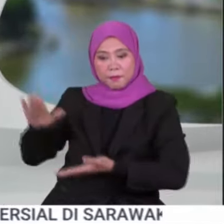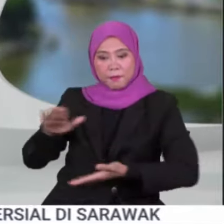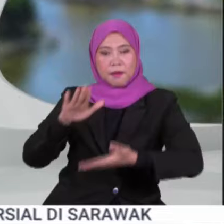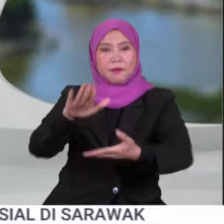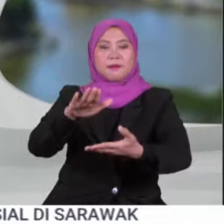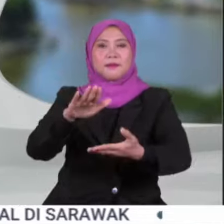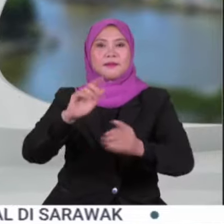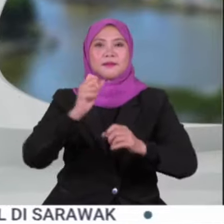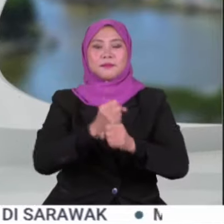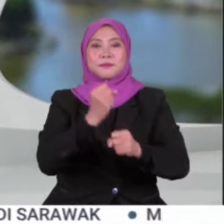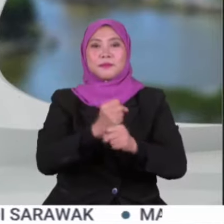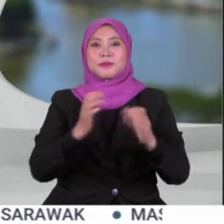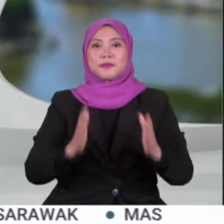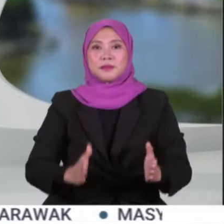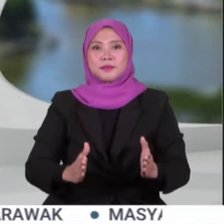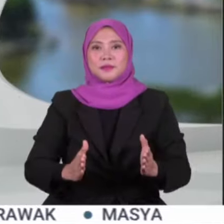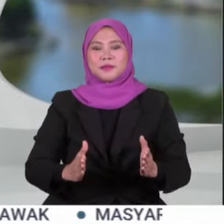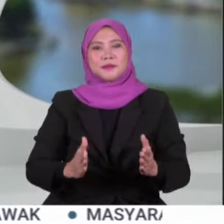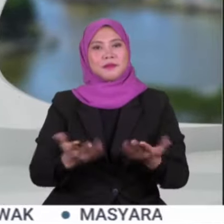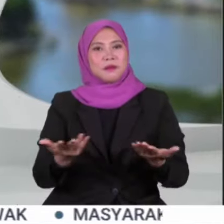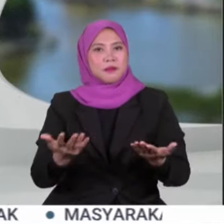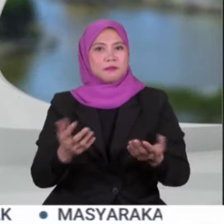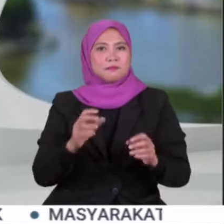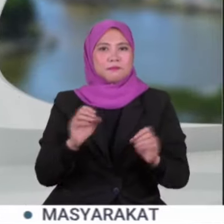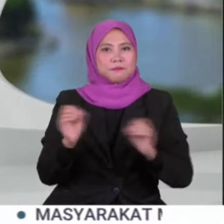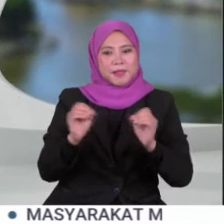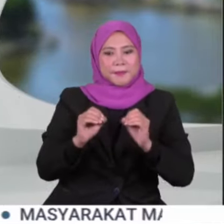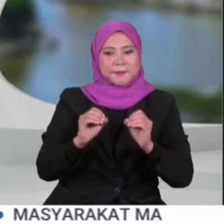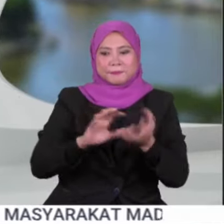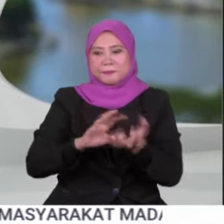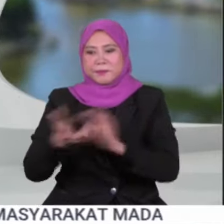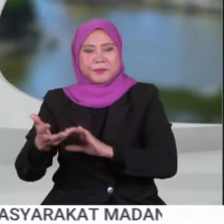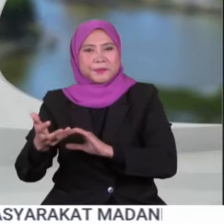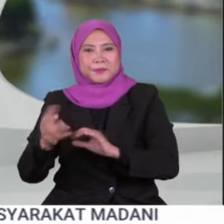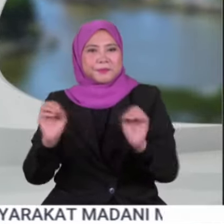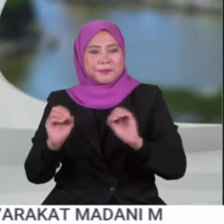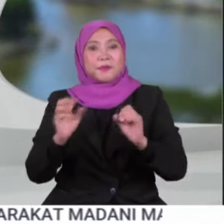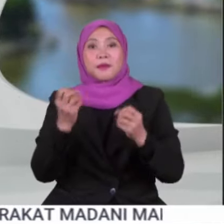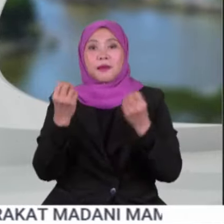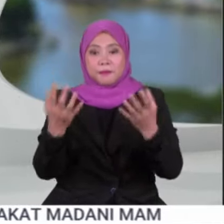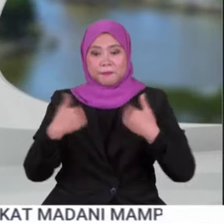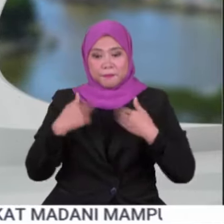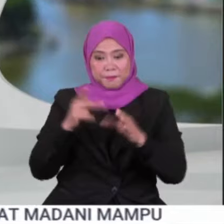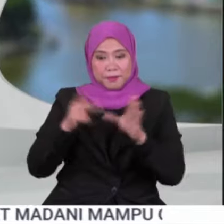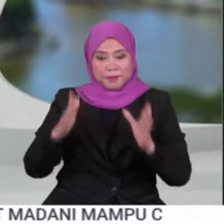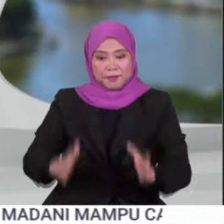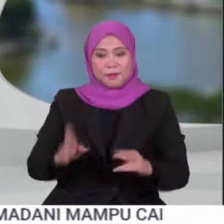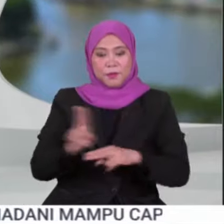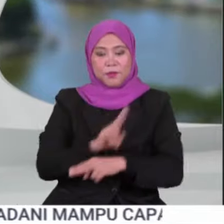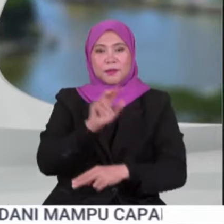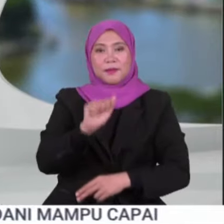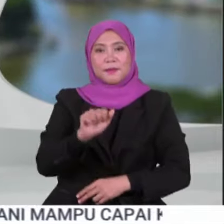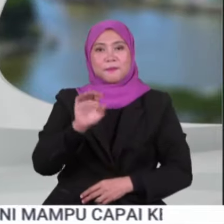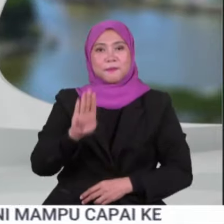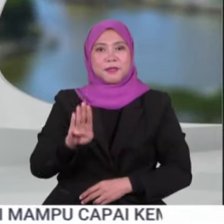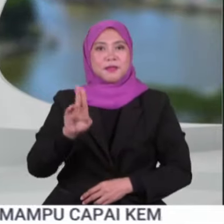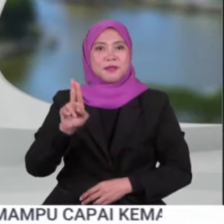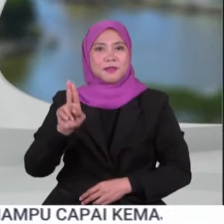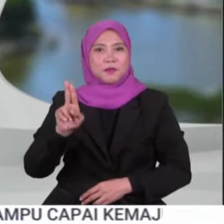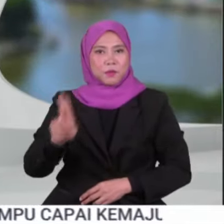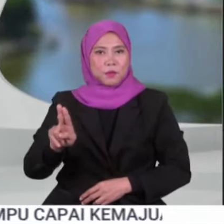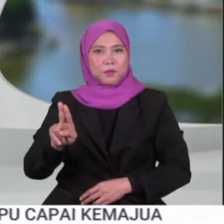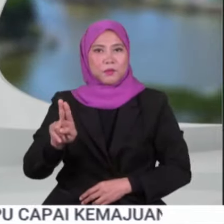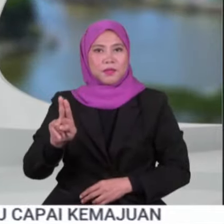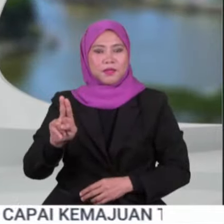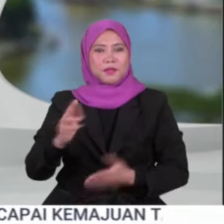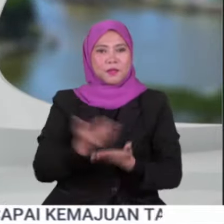terutamanya melibatkan tenaga kerja tanpa menjejaskan kreativiti. Beberapa peserta yang mengikuti ABU News Group Meeting and